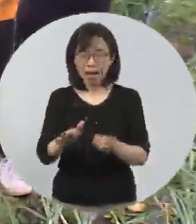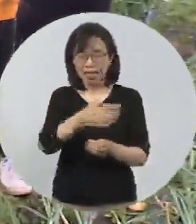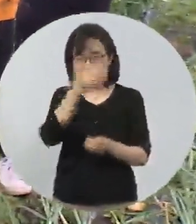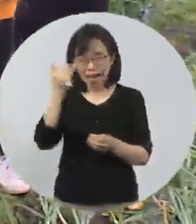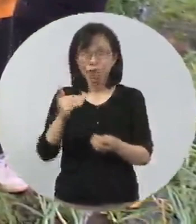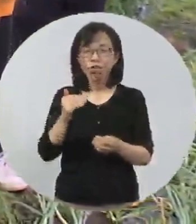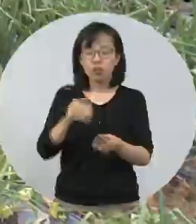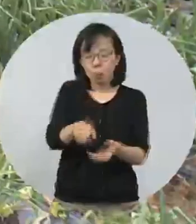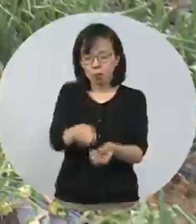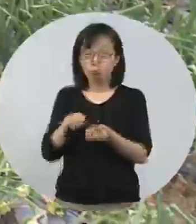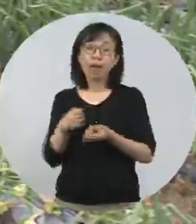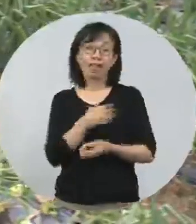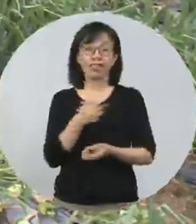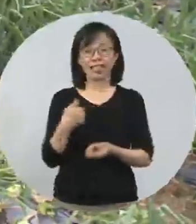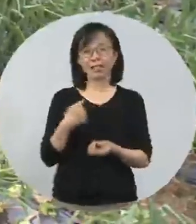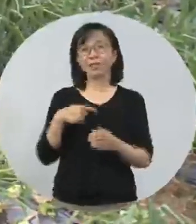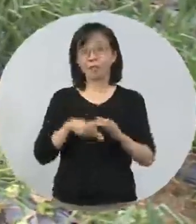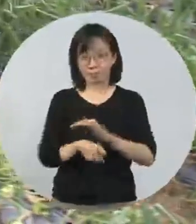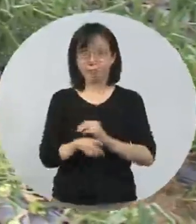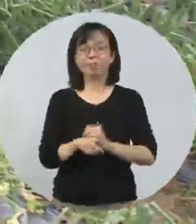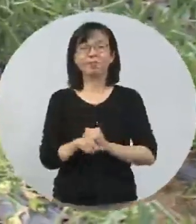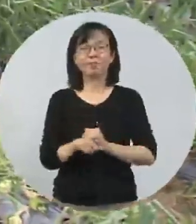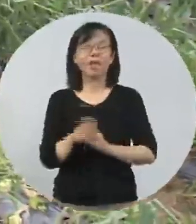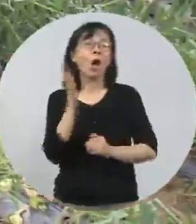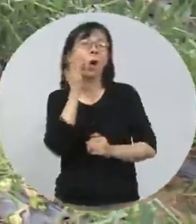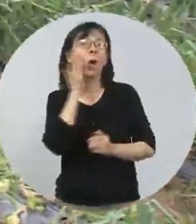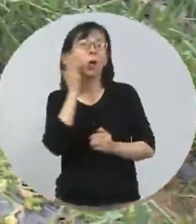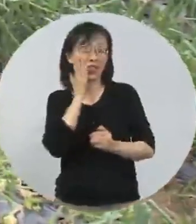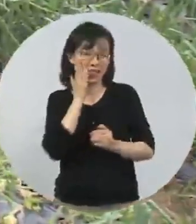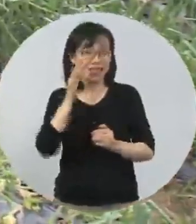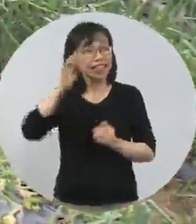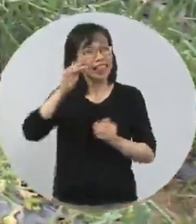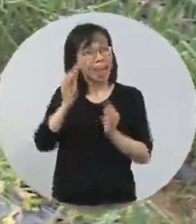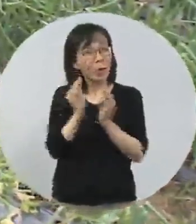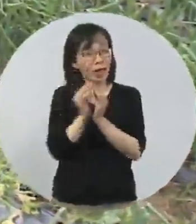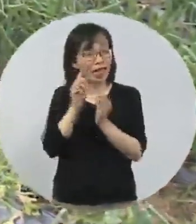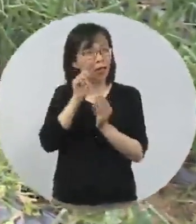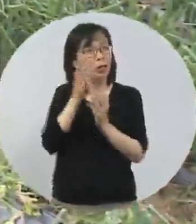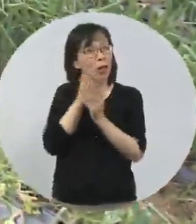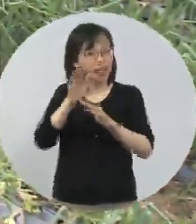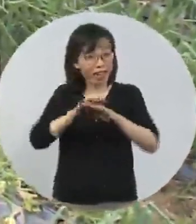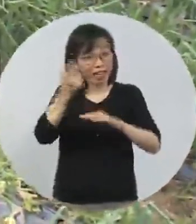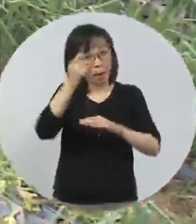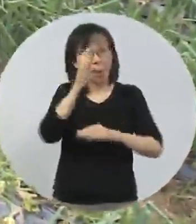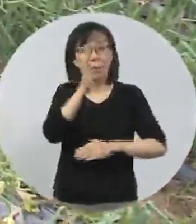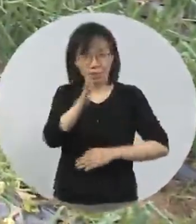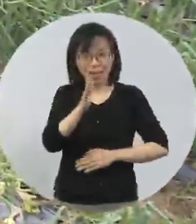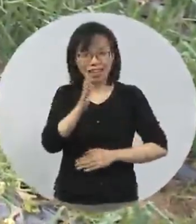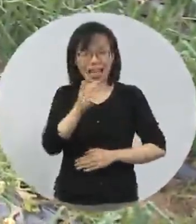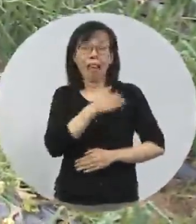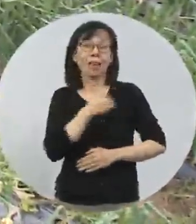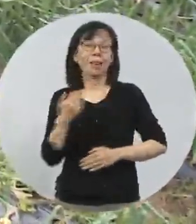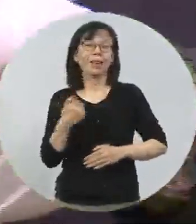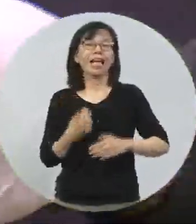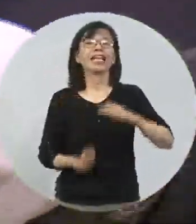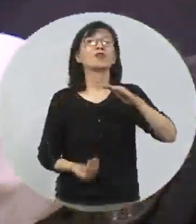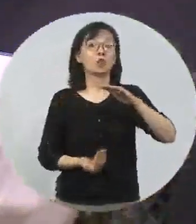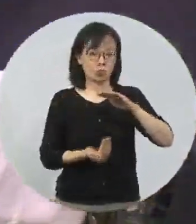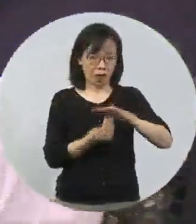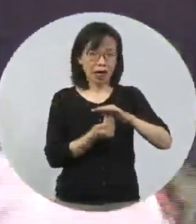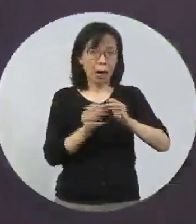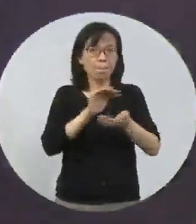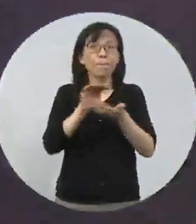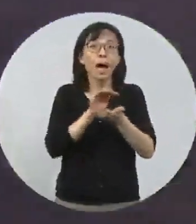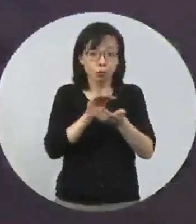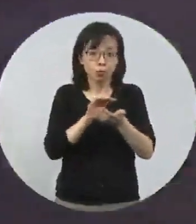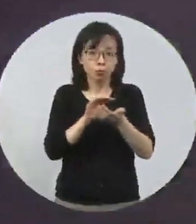です。 美味しい玉ねぎの見分け方について教えてください。 玉ねぎはなるべく、丸みを帯びてて、